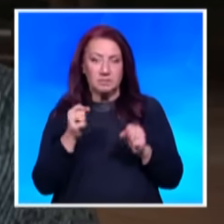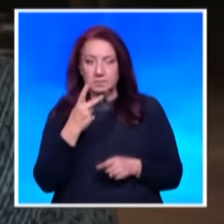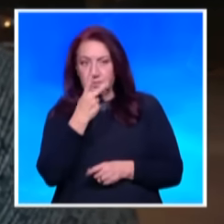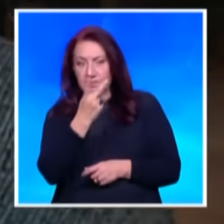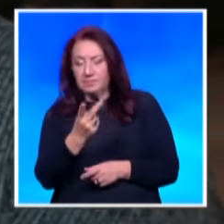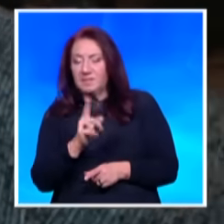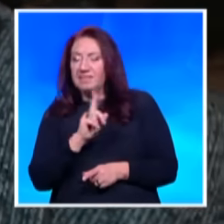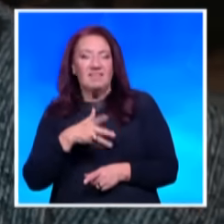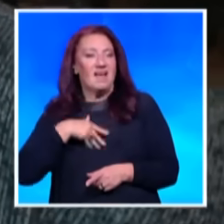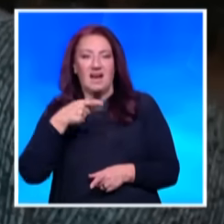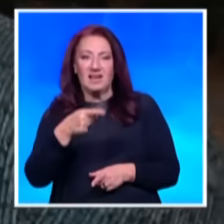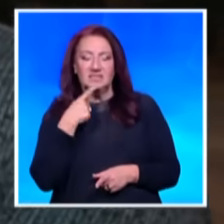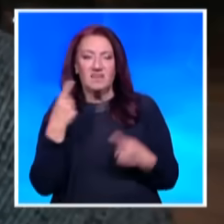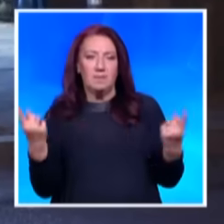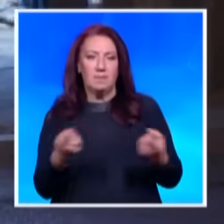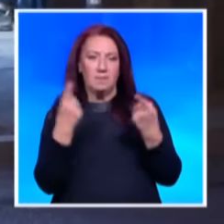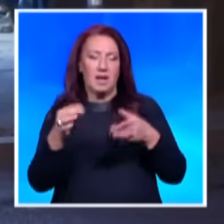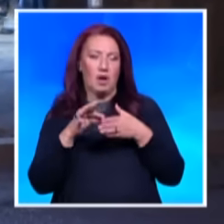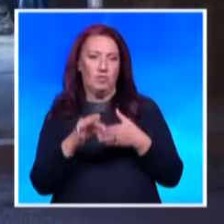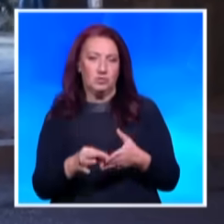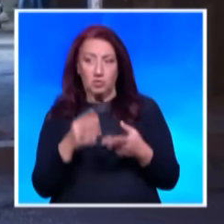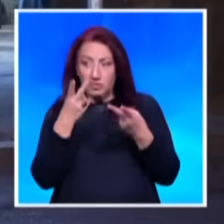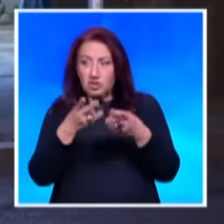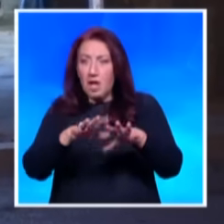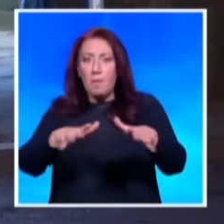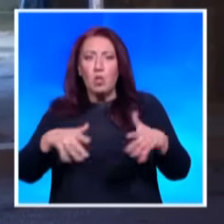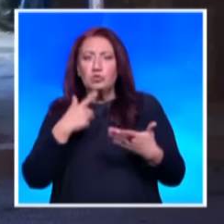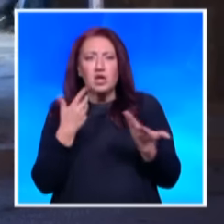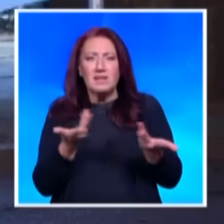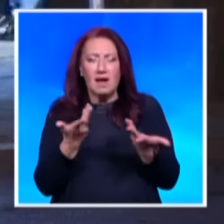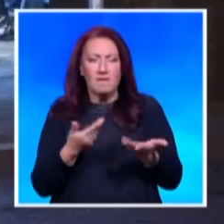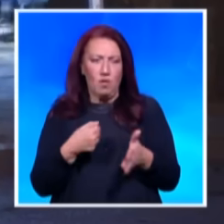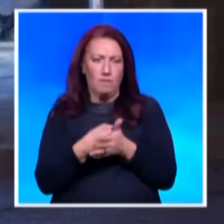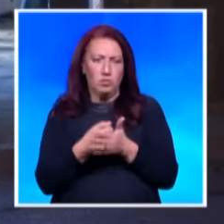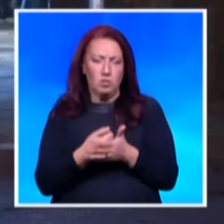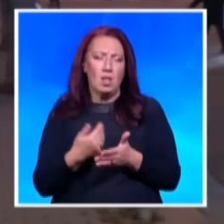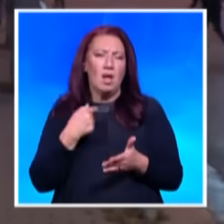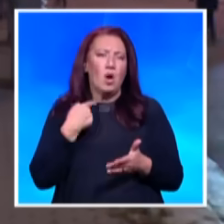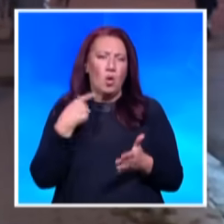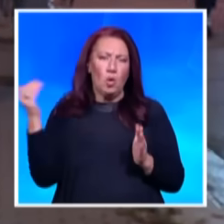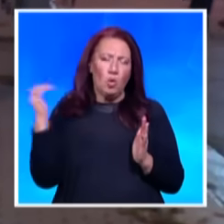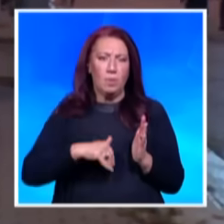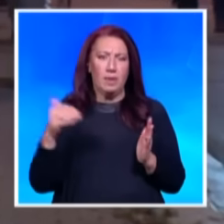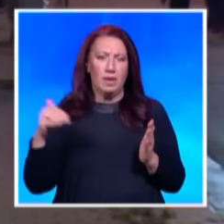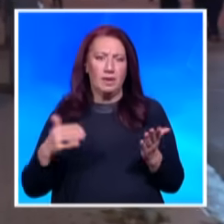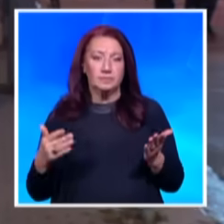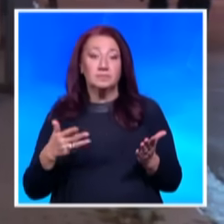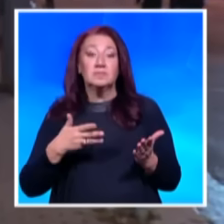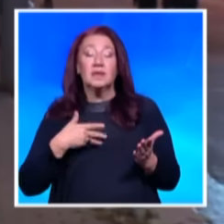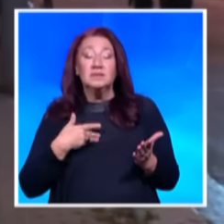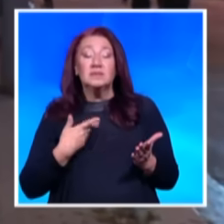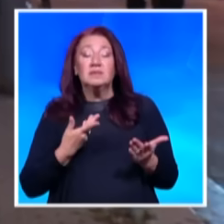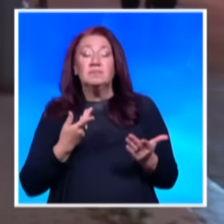сами виждате футбола на какво положение. Какво ви обединява? Чувството за справедливост. Искането за справедливост. Това е